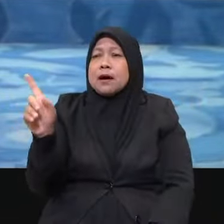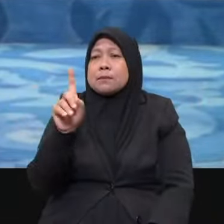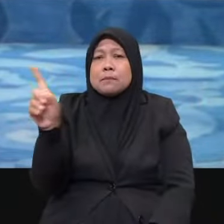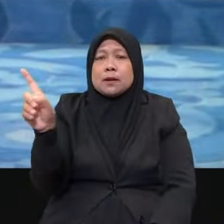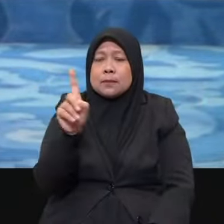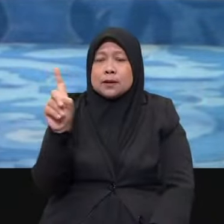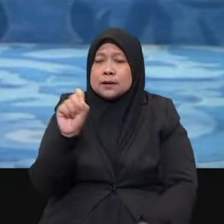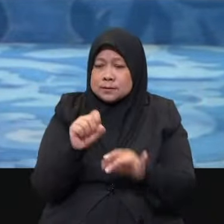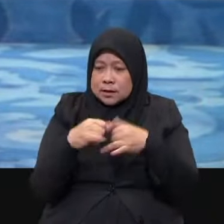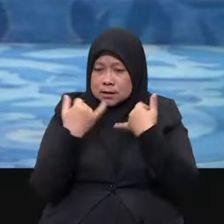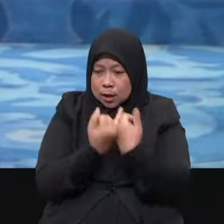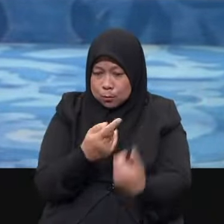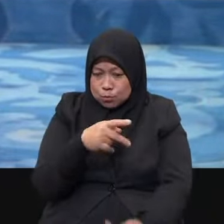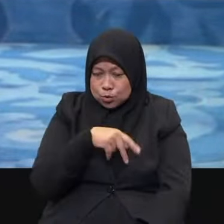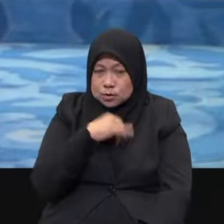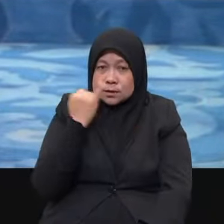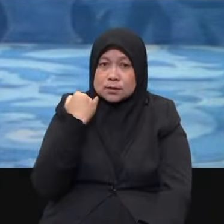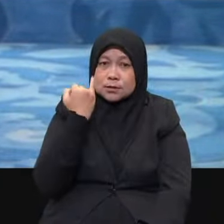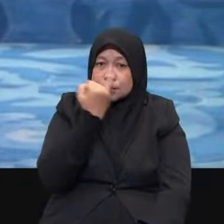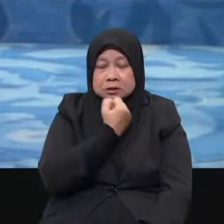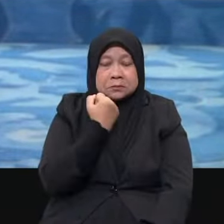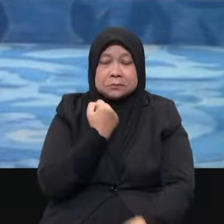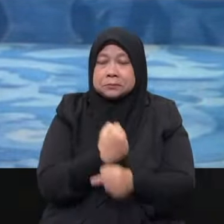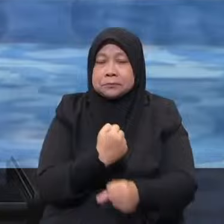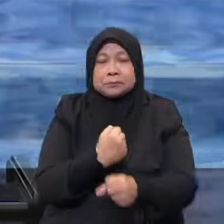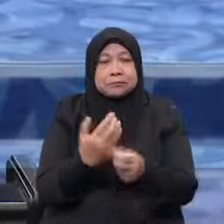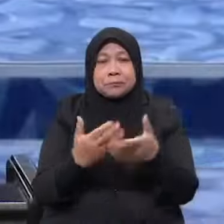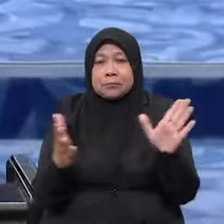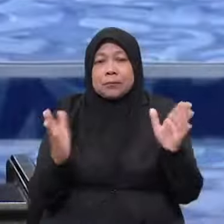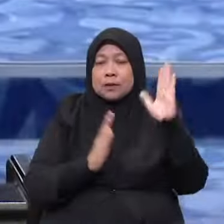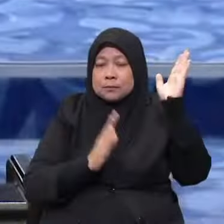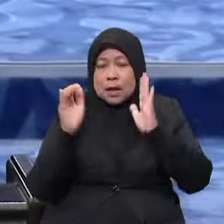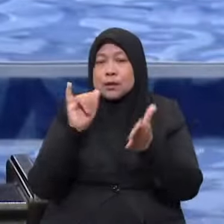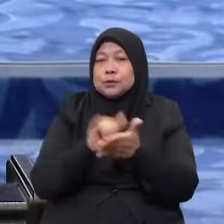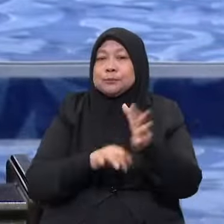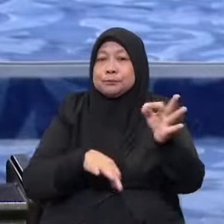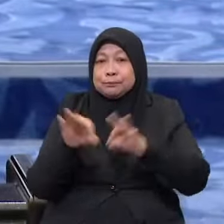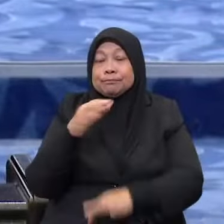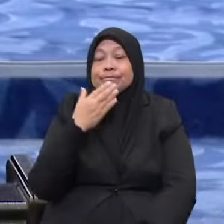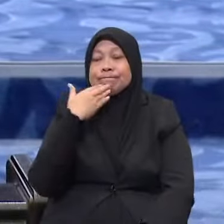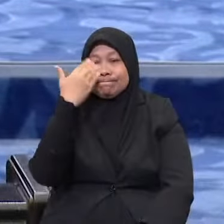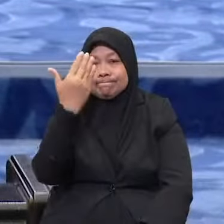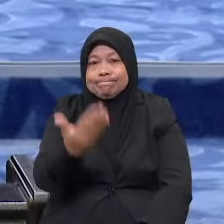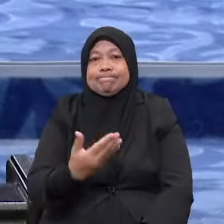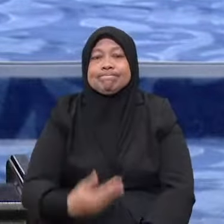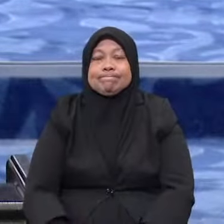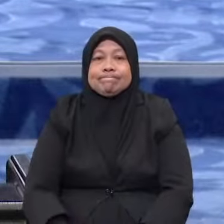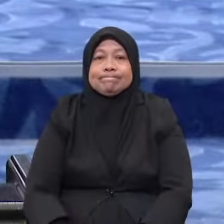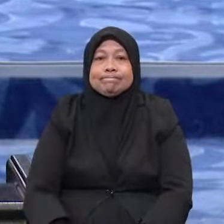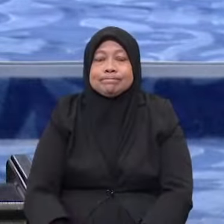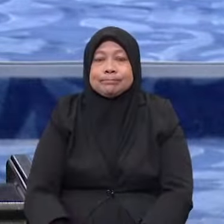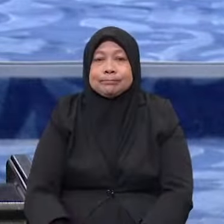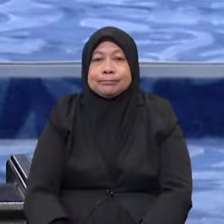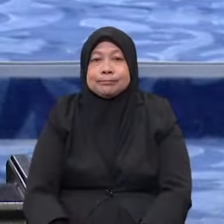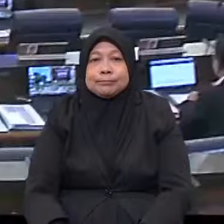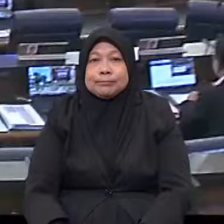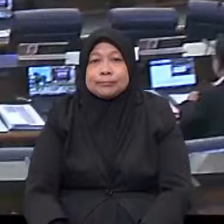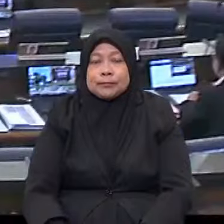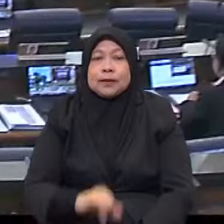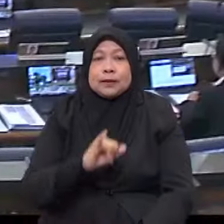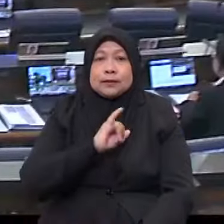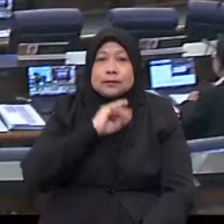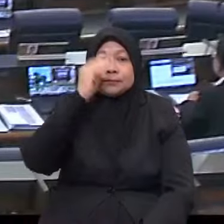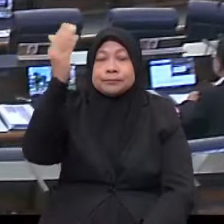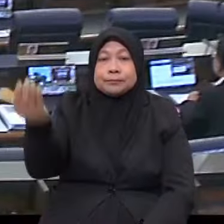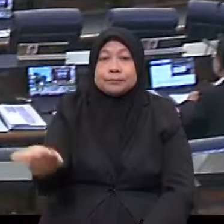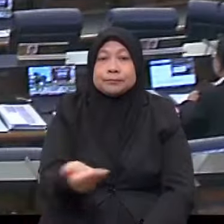mana-mana syarikat Israel beroperasi di Malaysia. Ini penjelasan. Terima kasih. Baik. Saya